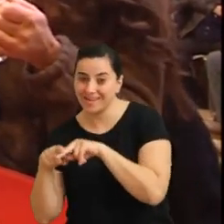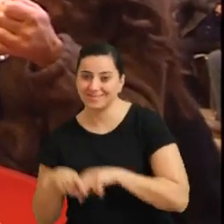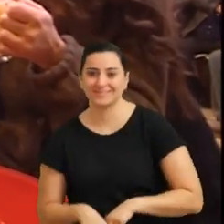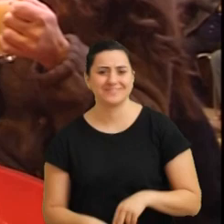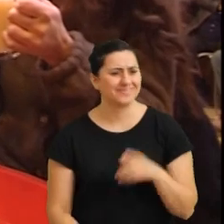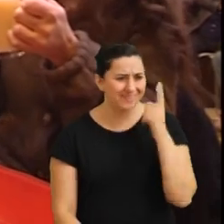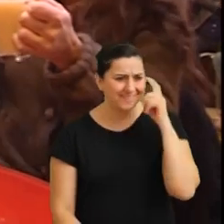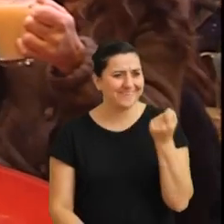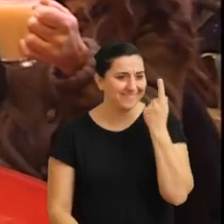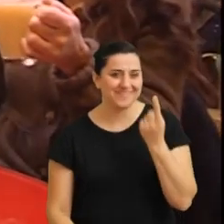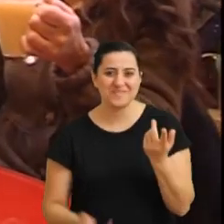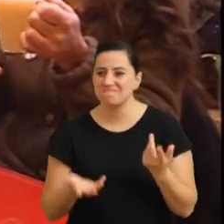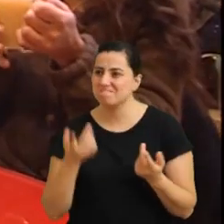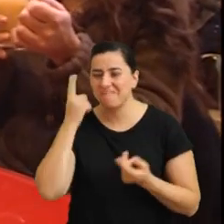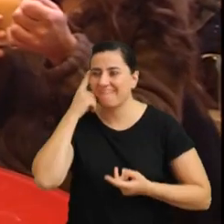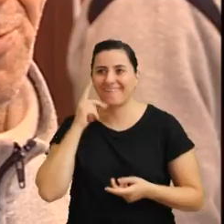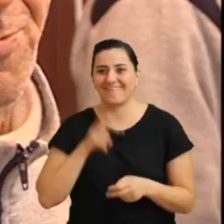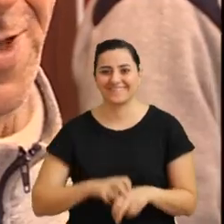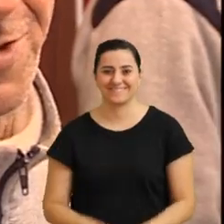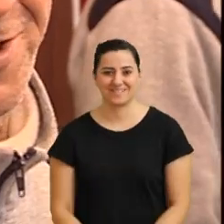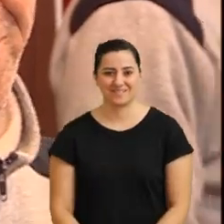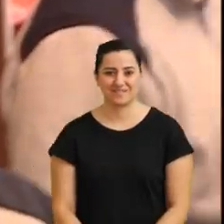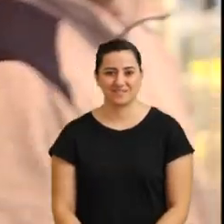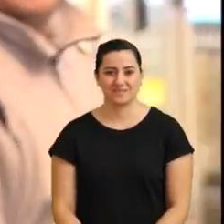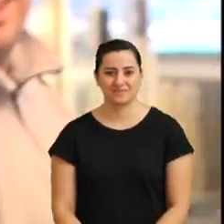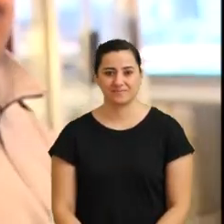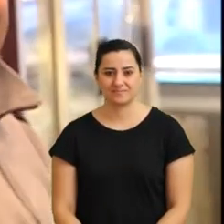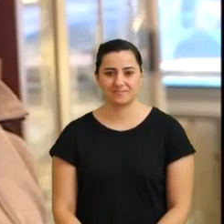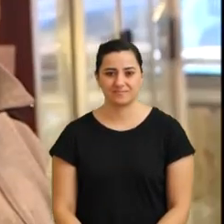Çok güzel. Nereden geldi aklına? Hiç dinlemeyeyim boza içince. Patron nasıl biri acaba?